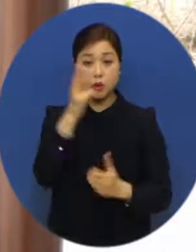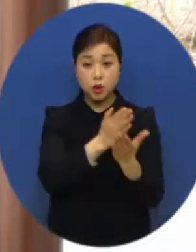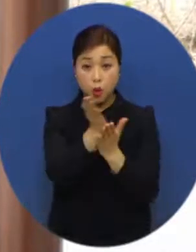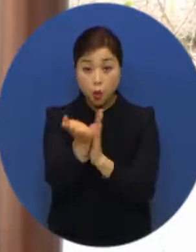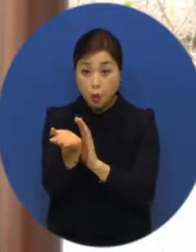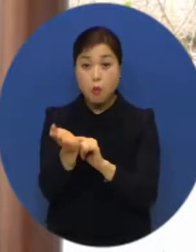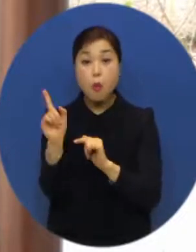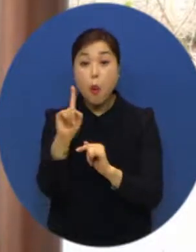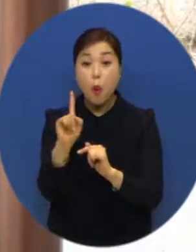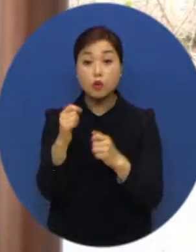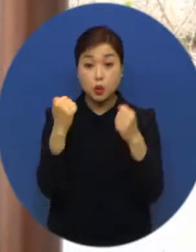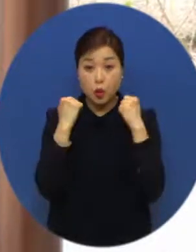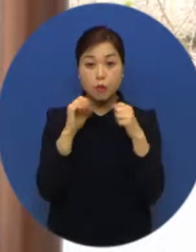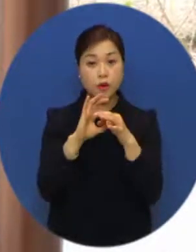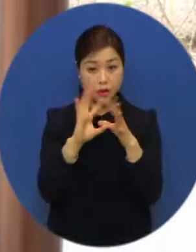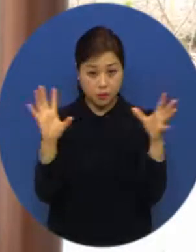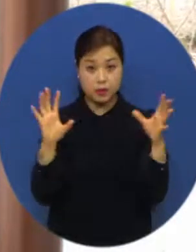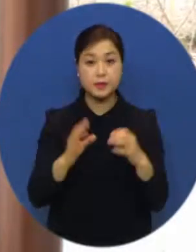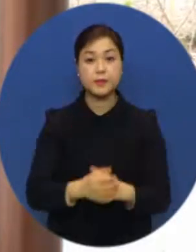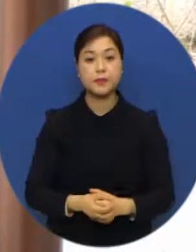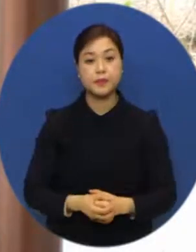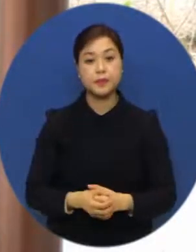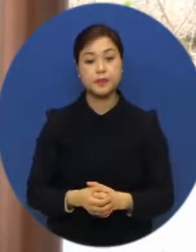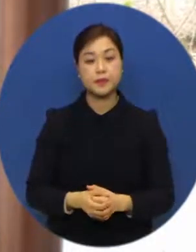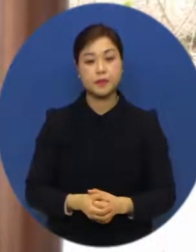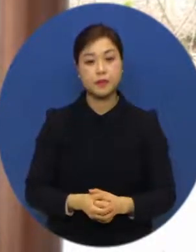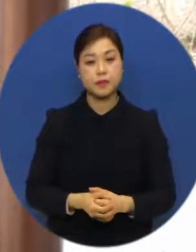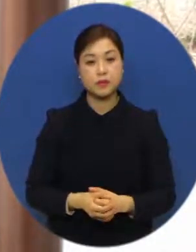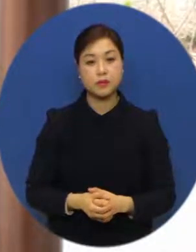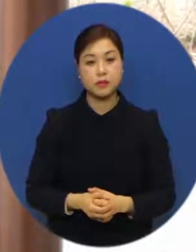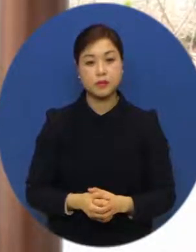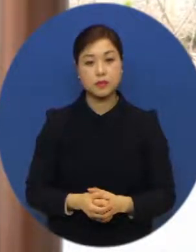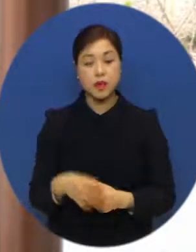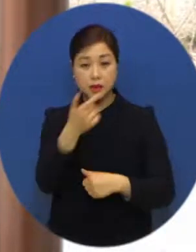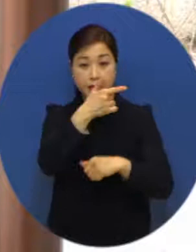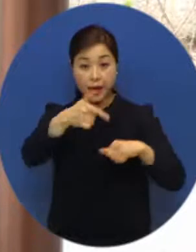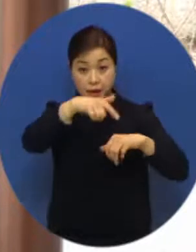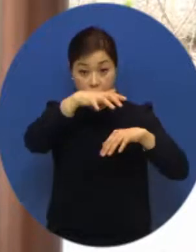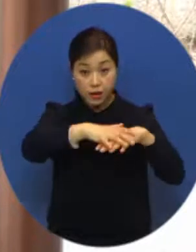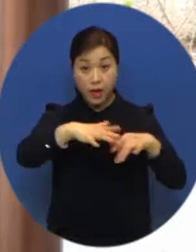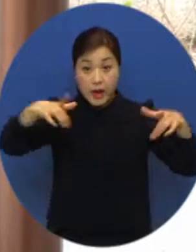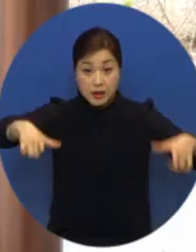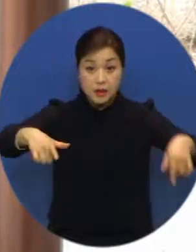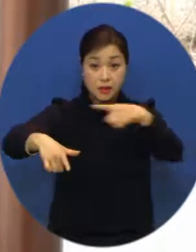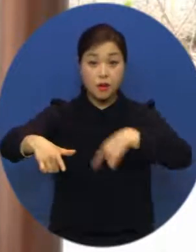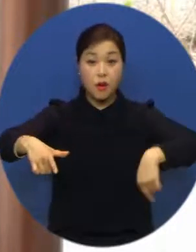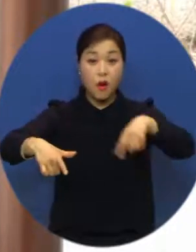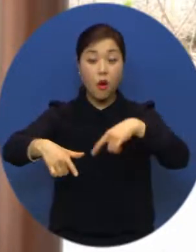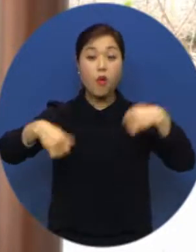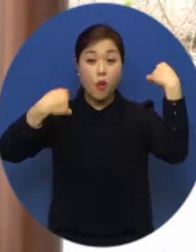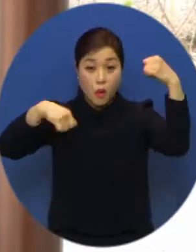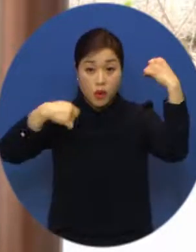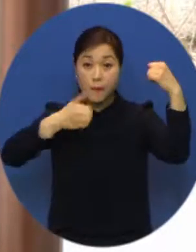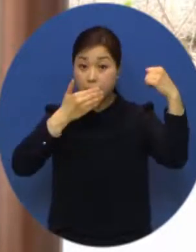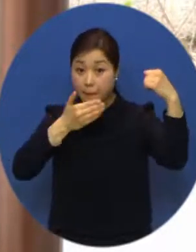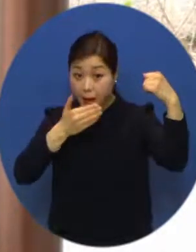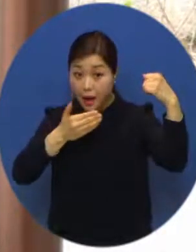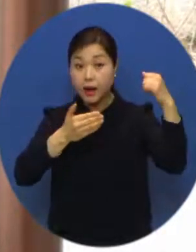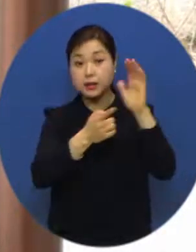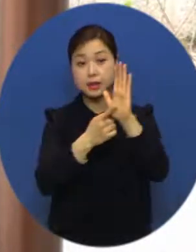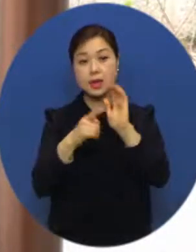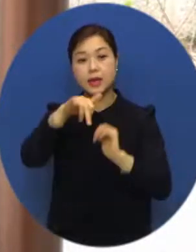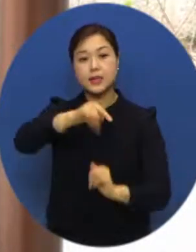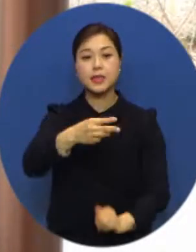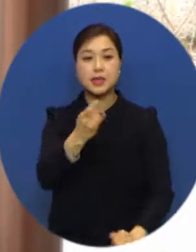전공도 따지지 않고요. 네. 그래서 저희가 대전에서 공연을 해줄 수 있는 건데,